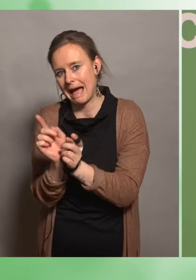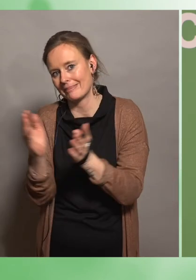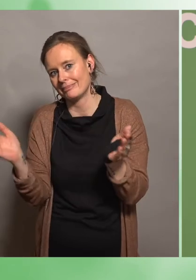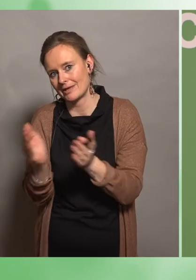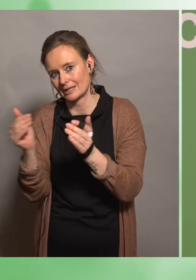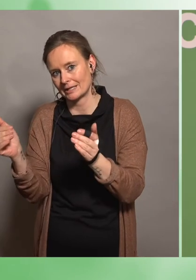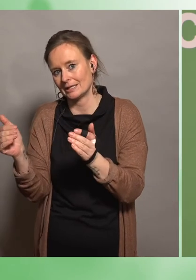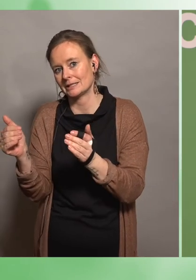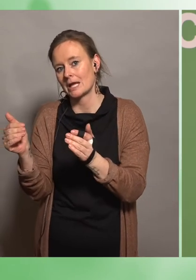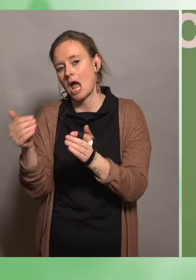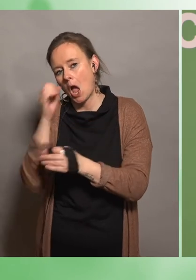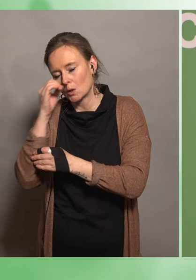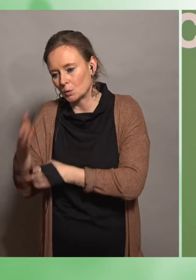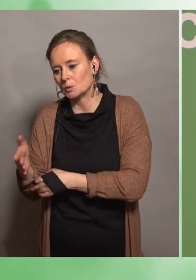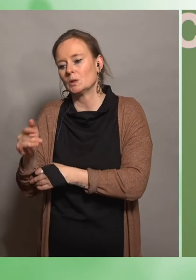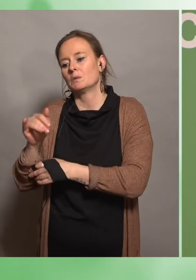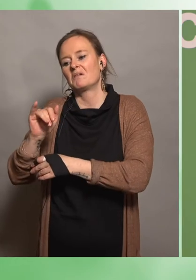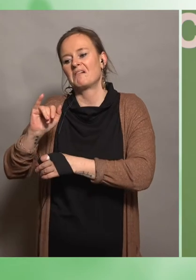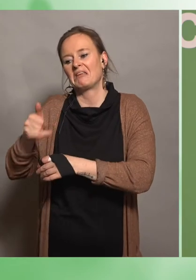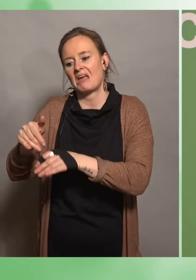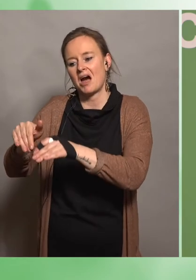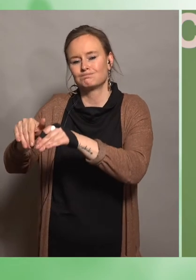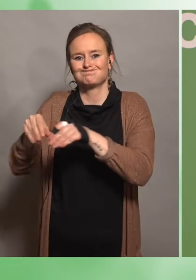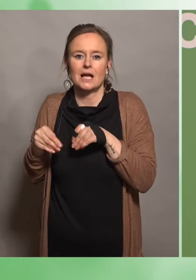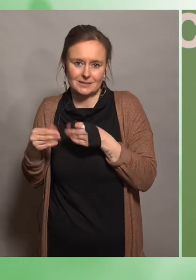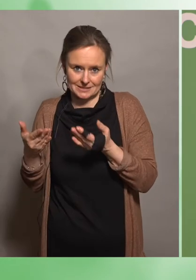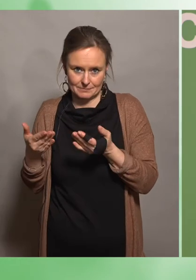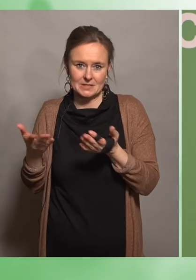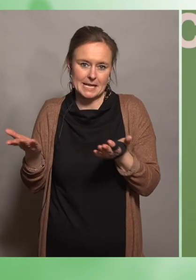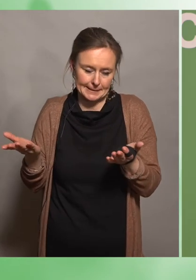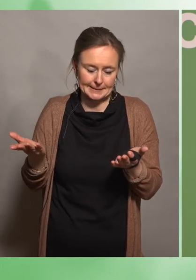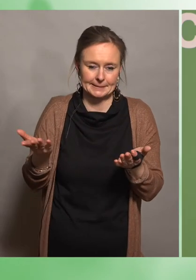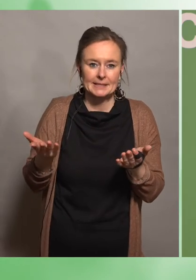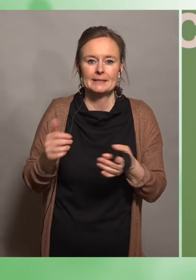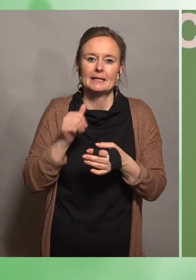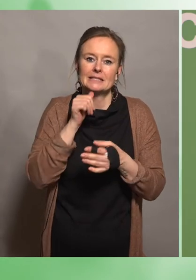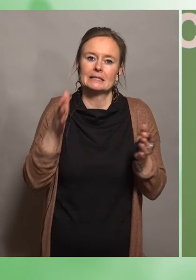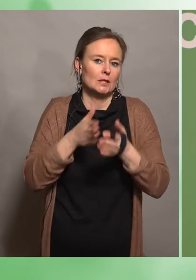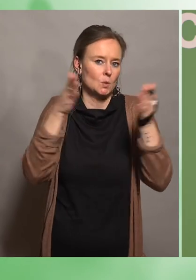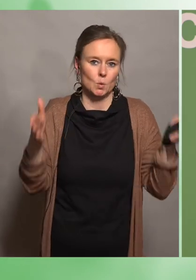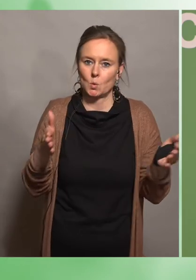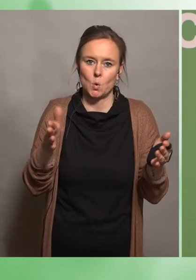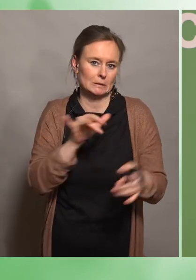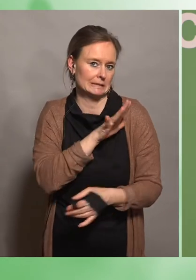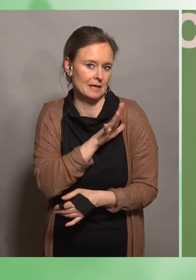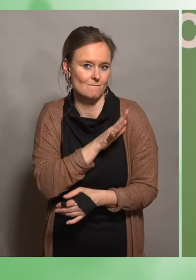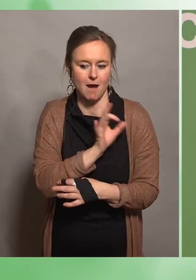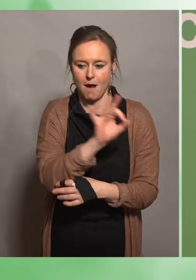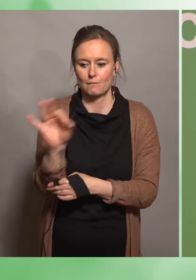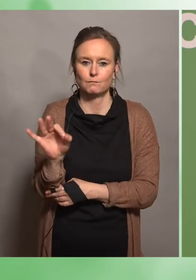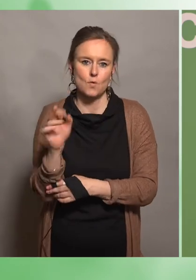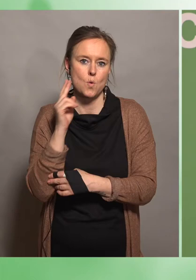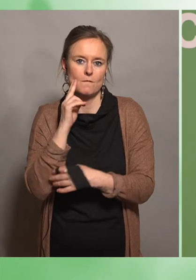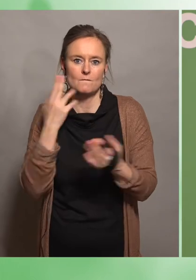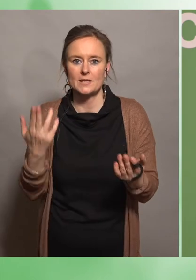wurde der Kündigung zugestimmt. Das heißt, auch hier besteht jetzt nicht die große Gefahr für Unternehmen, dass sie, ich sage